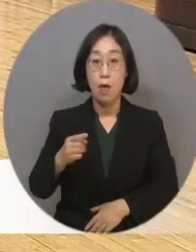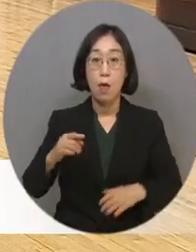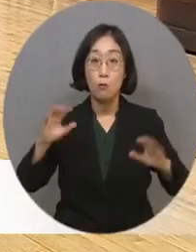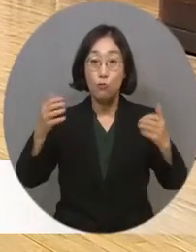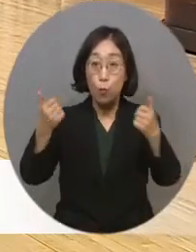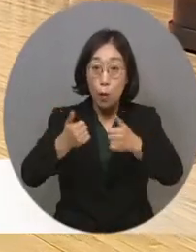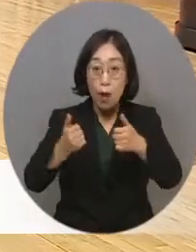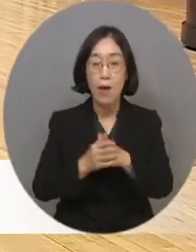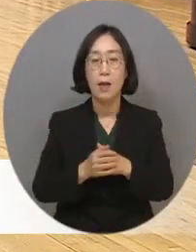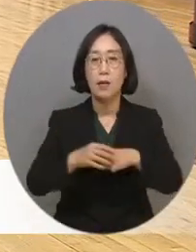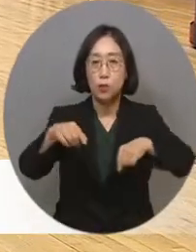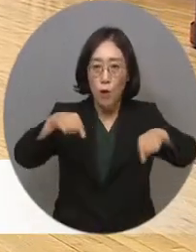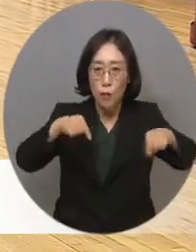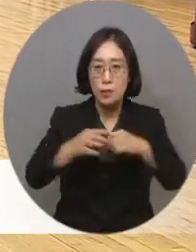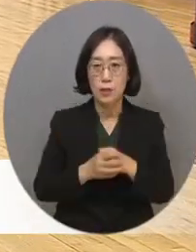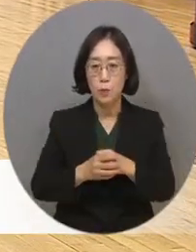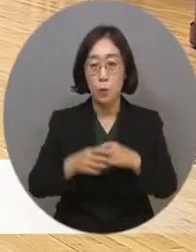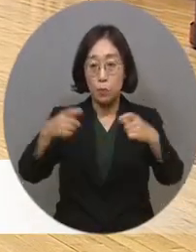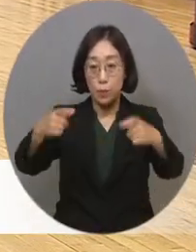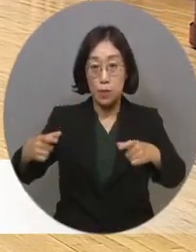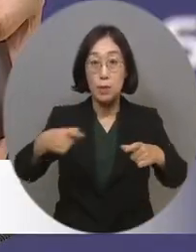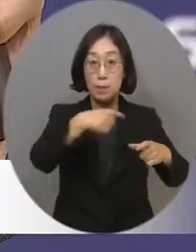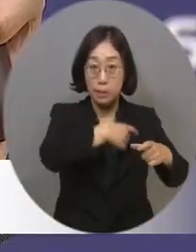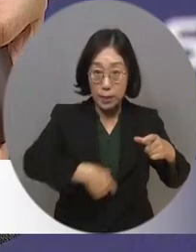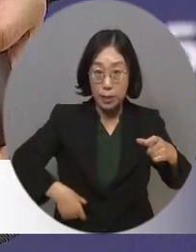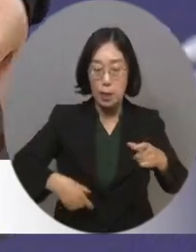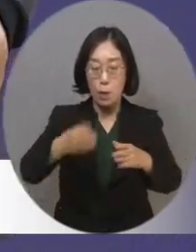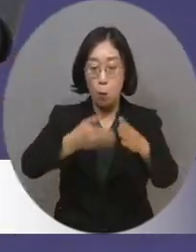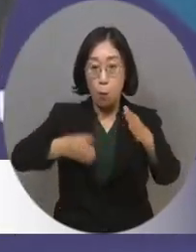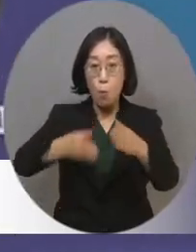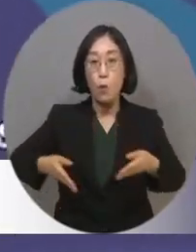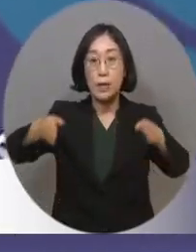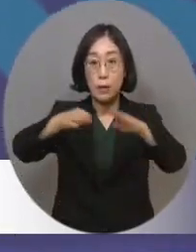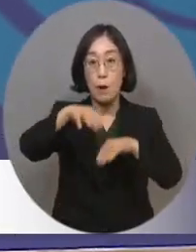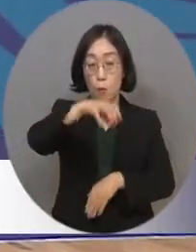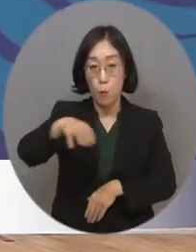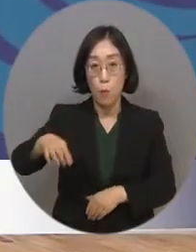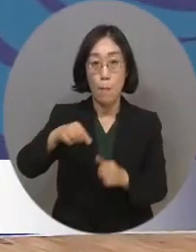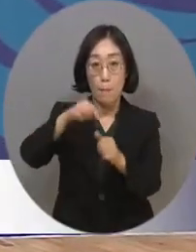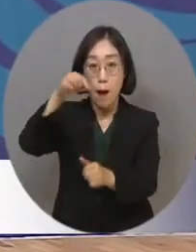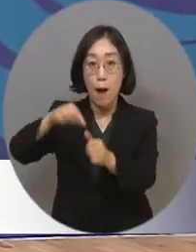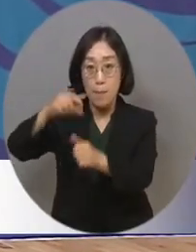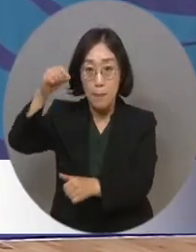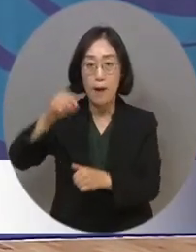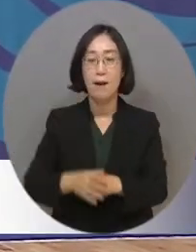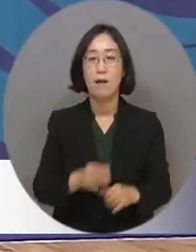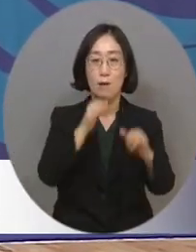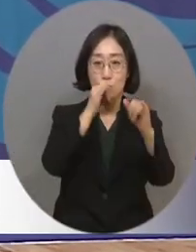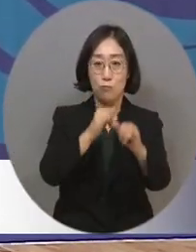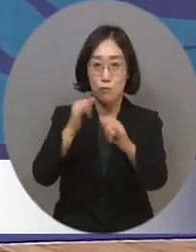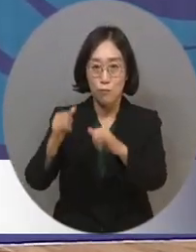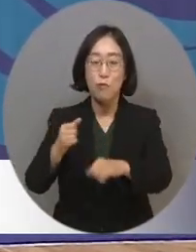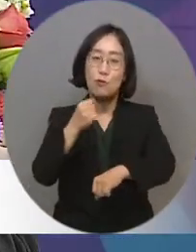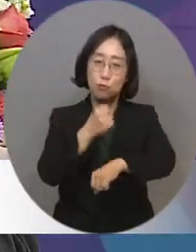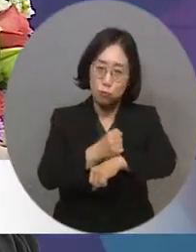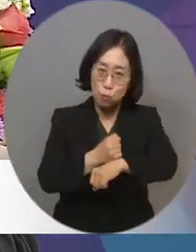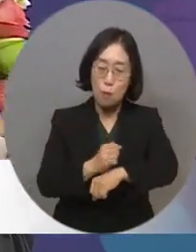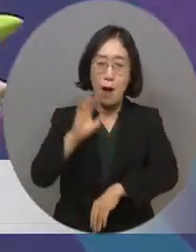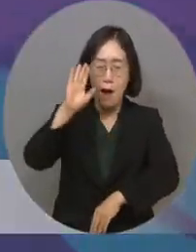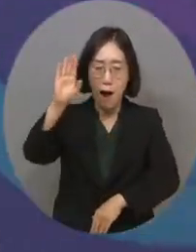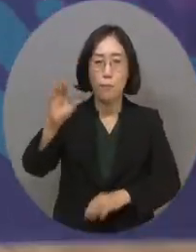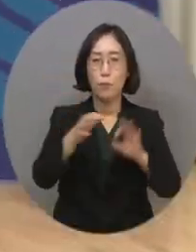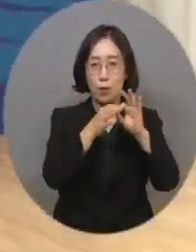국회의정과 민간기업, 기초자치, 공공기관 등 다양한 영역의 수상자를 선정해 그동안의 공로를 기리고